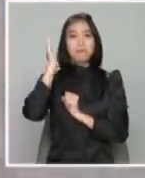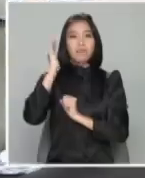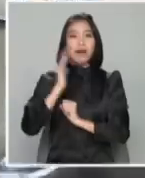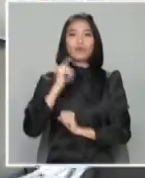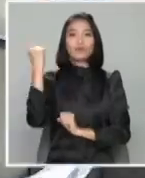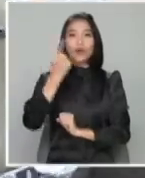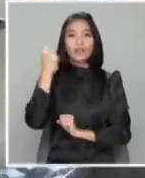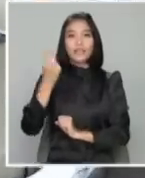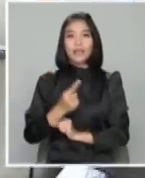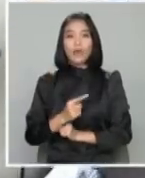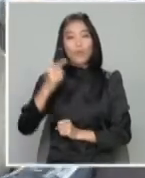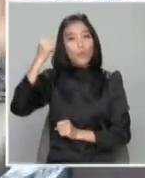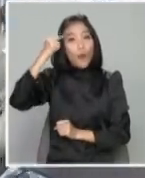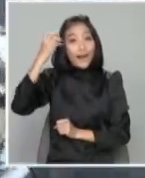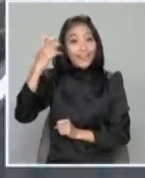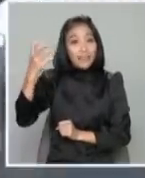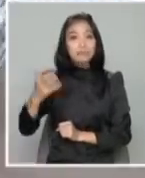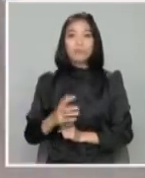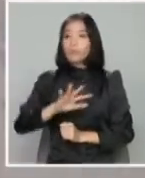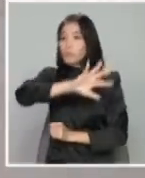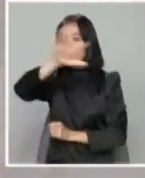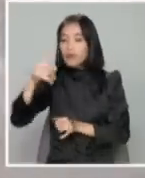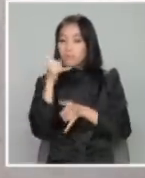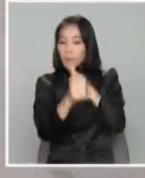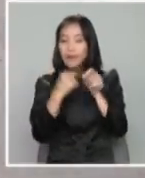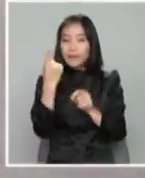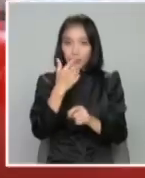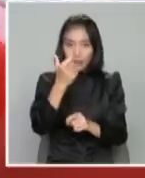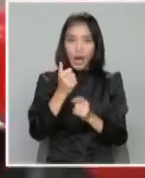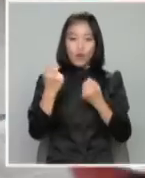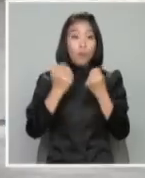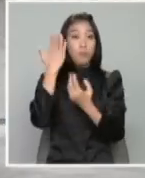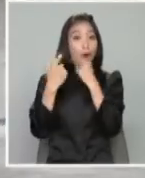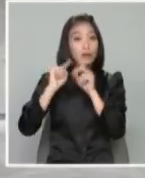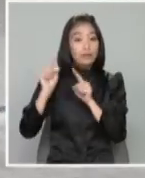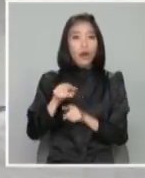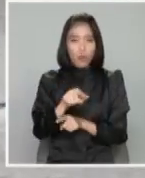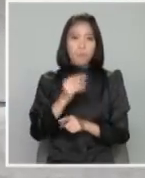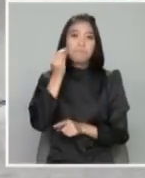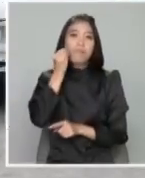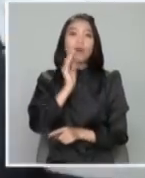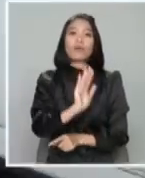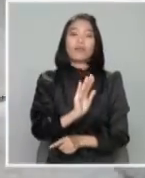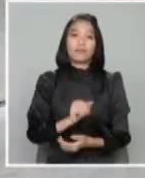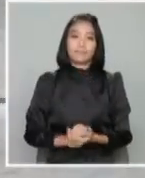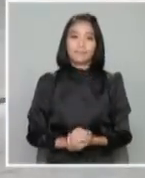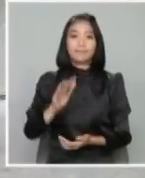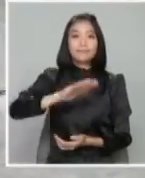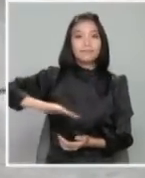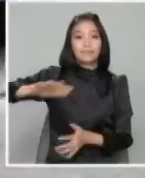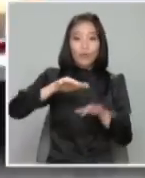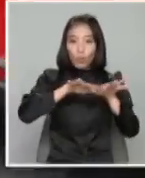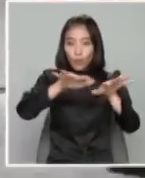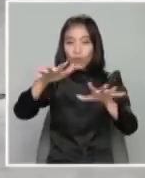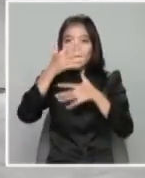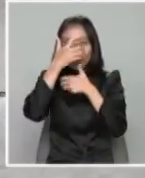เมืองของพ่อและบ้านของชาวรถโบราณทุกคนให้เป็นที่รู้จักยิ่งขึ้นหัตถพลคงทวีถ่ายภ